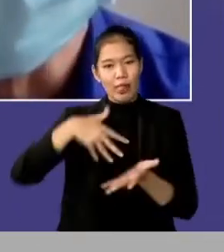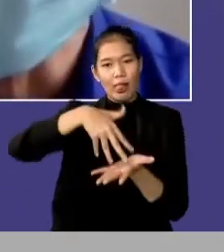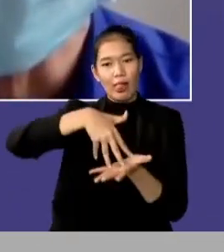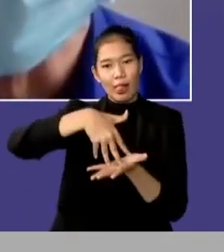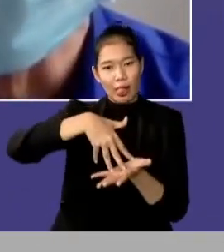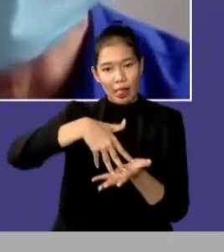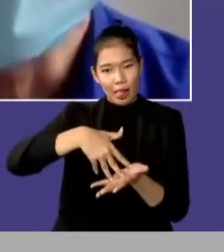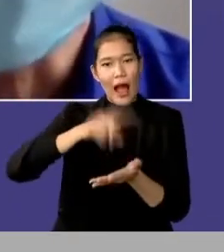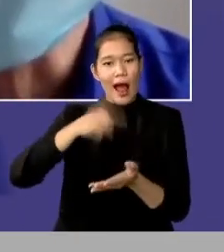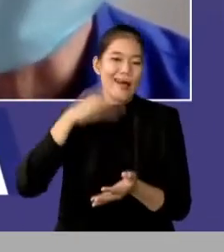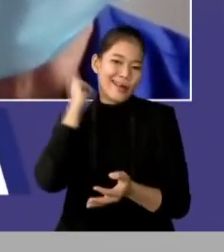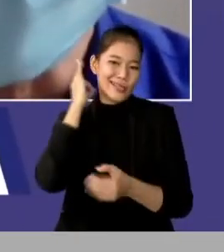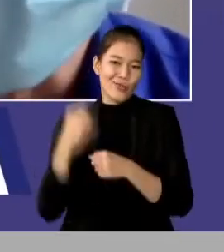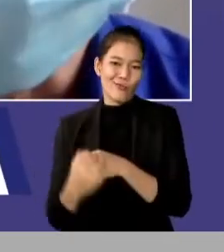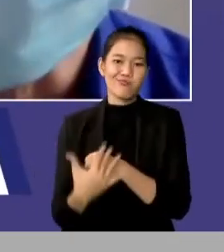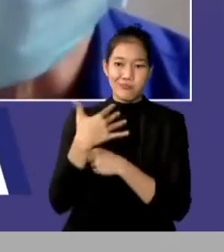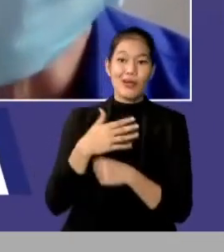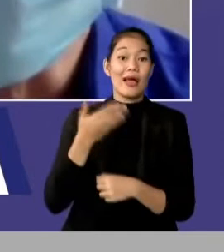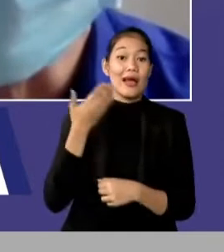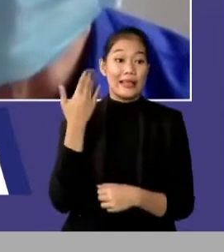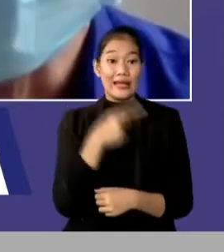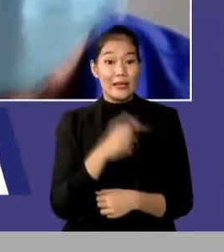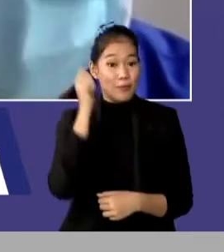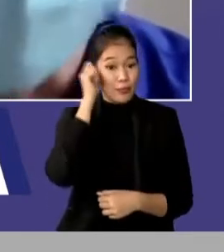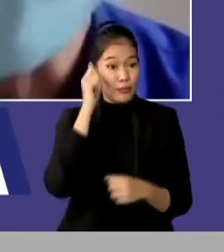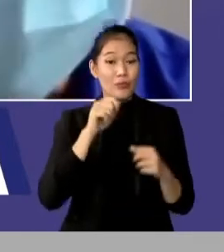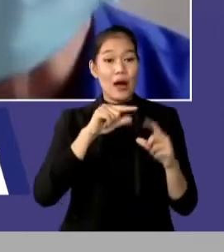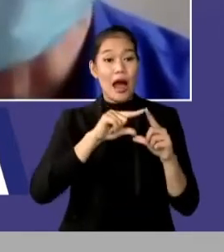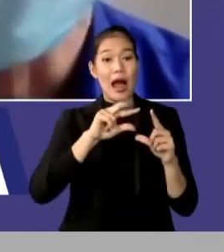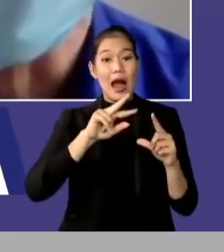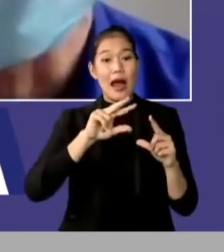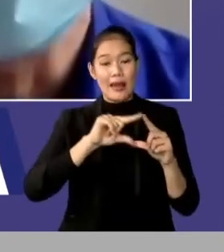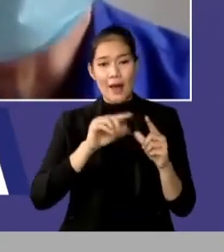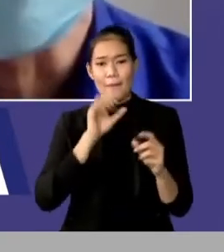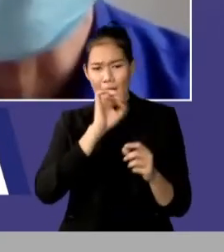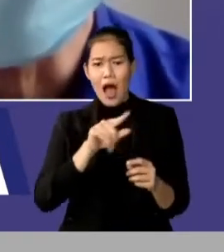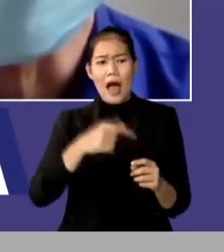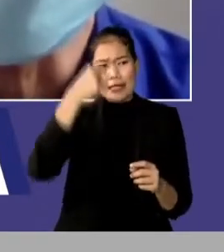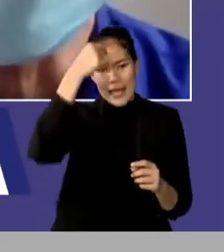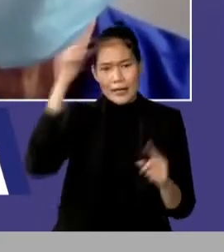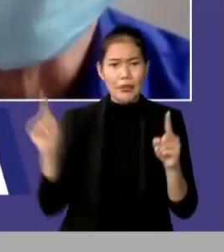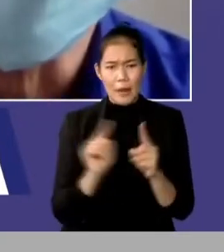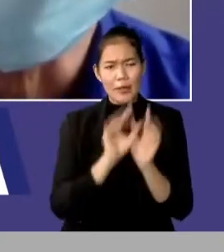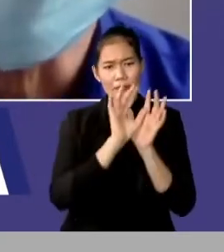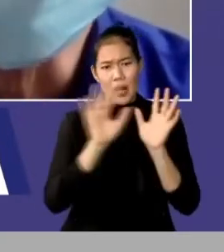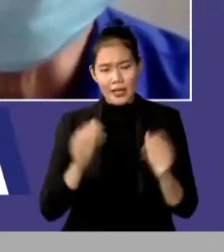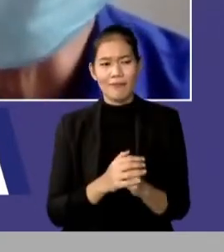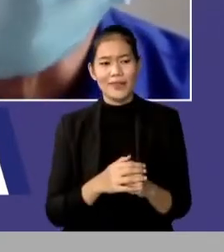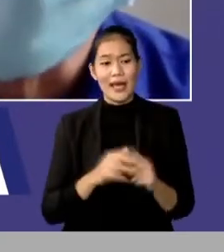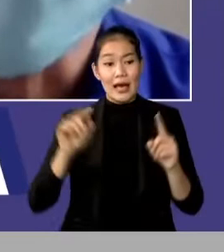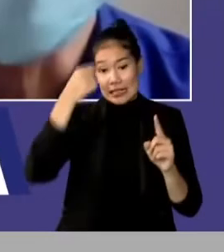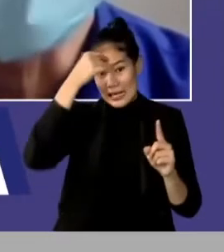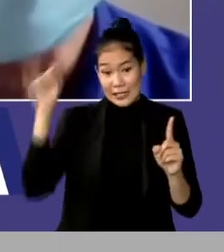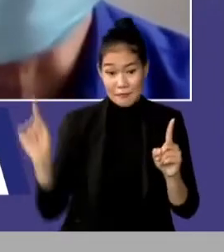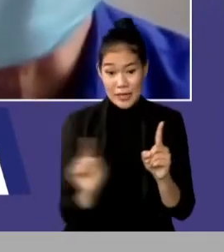memudahkan untuk terjadinya penularan dan yang tadi yang mana saja sudah Sebutkan banyak komorbid pada mereka nah Komodo pada kondisi